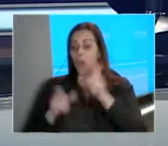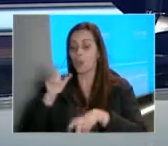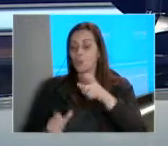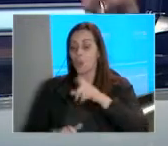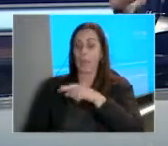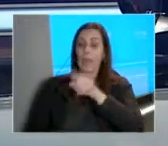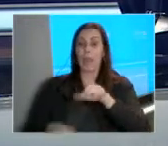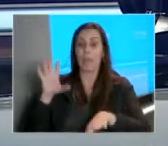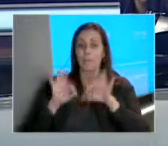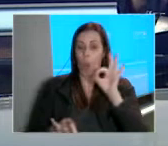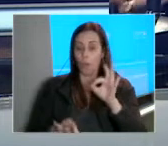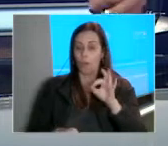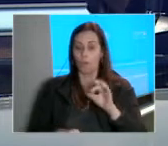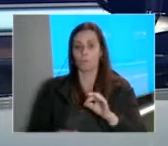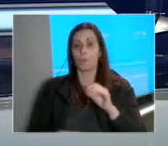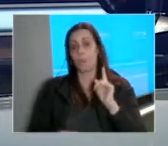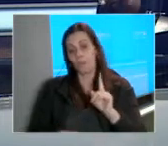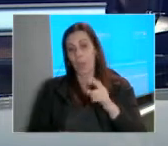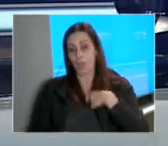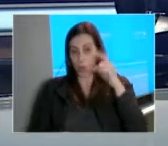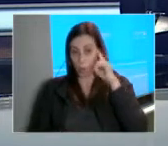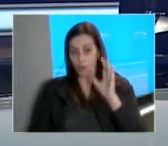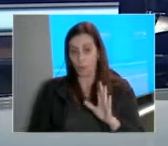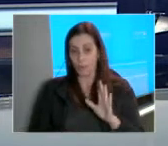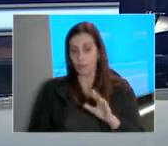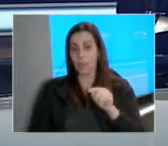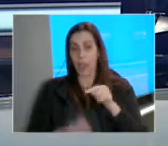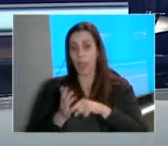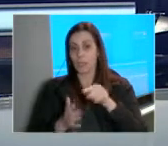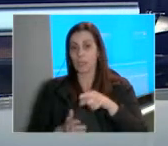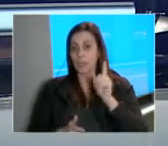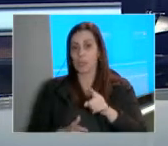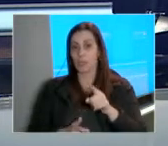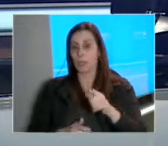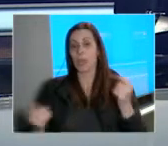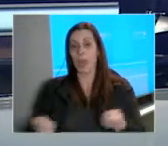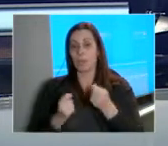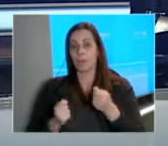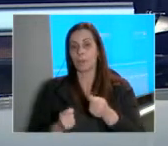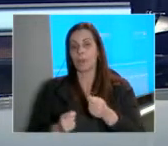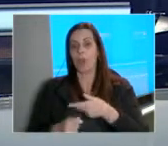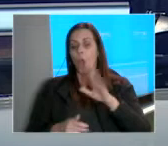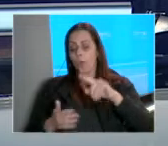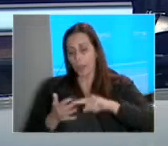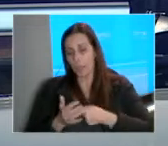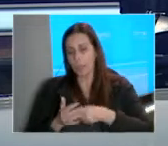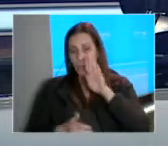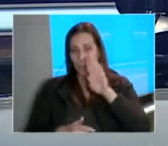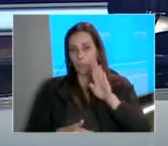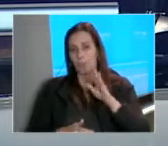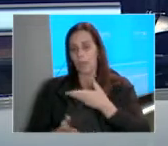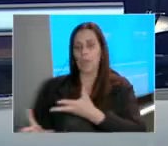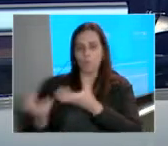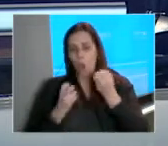שלו מהבית להצביע בקלפי, ואני חושבת שעל זה צריך בעצם להיות הקמפיין. זאת אומרת, מרכז הדגש של ביבי,